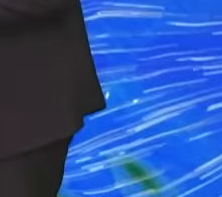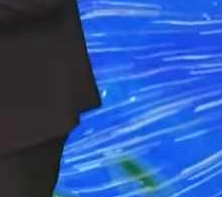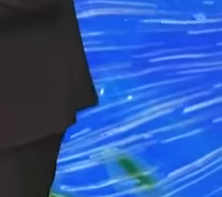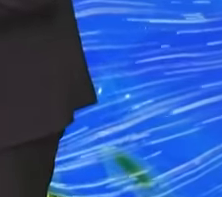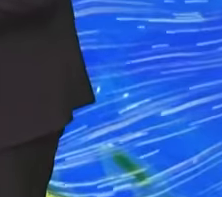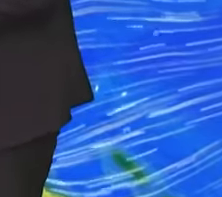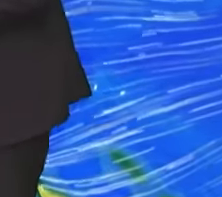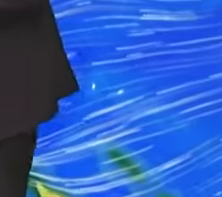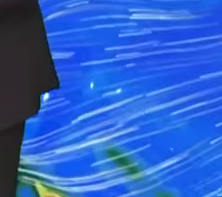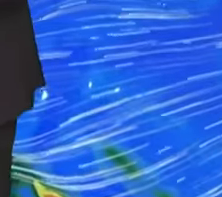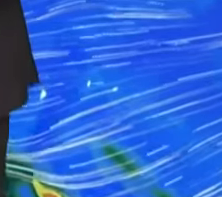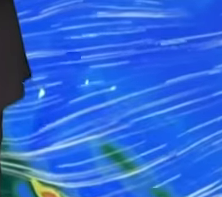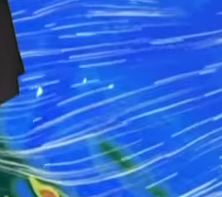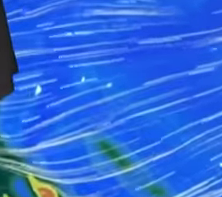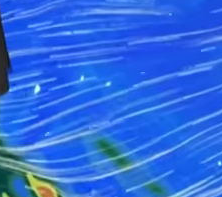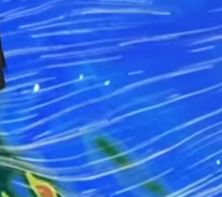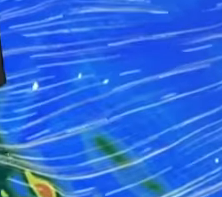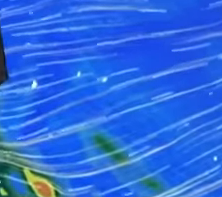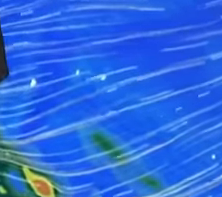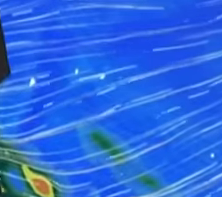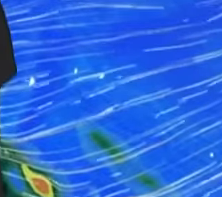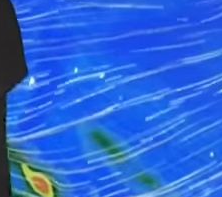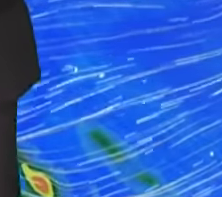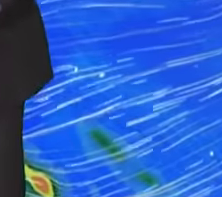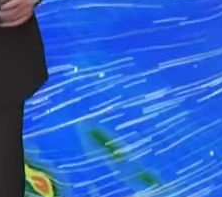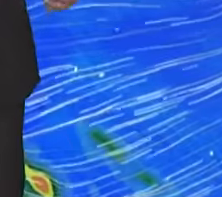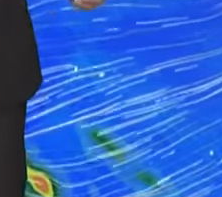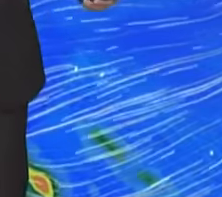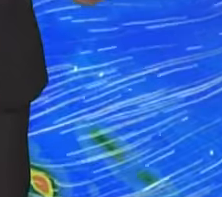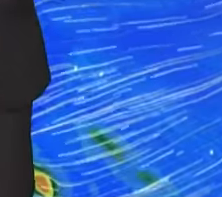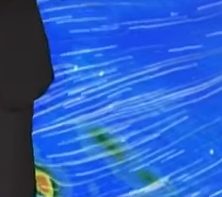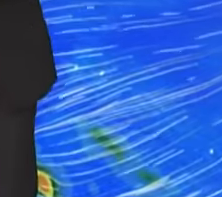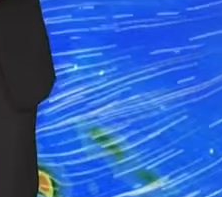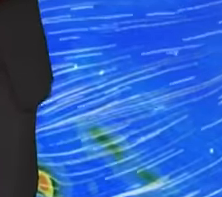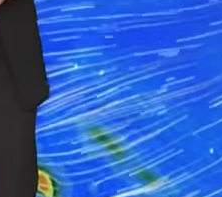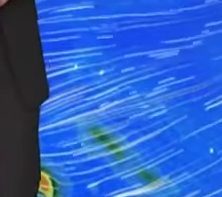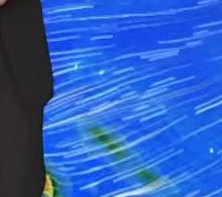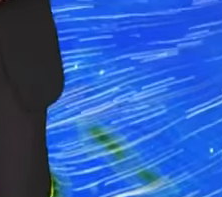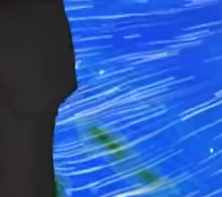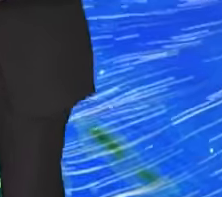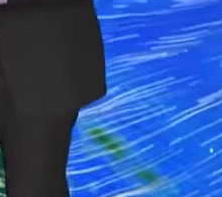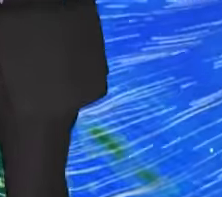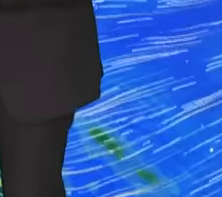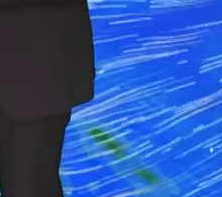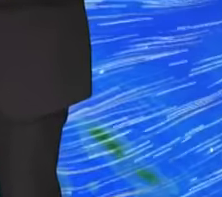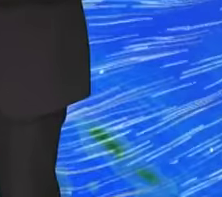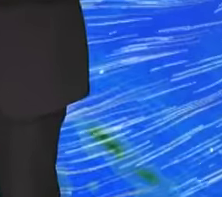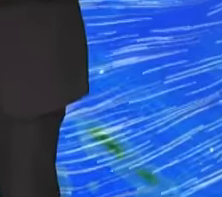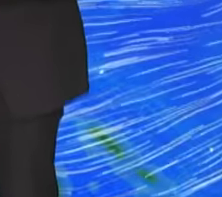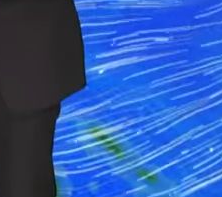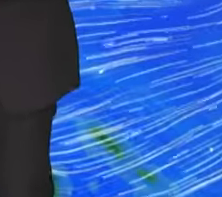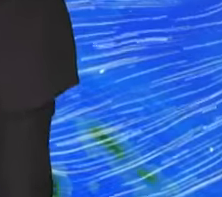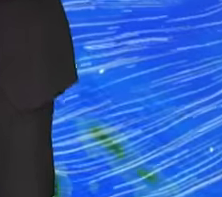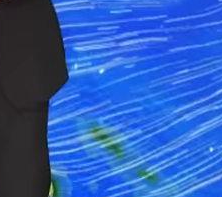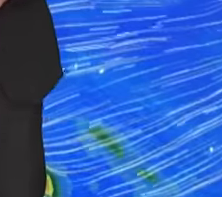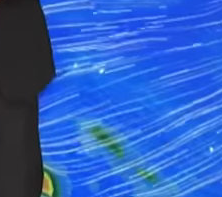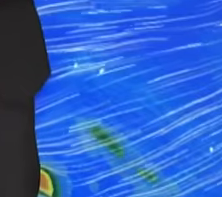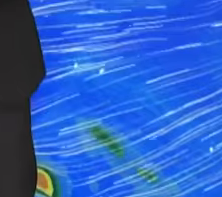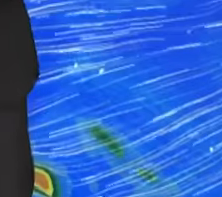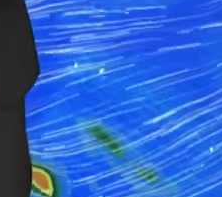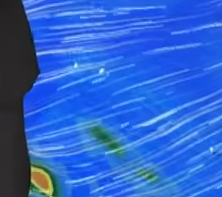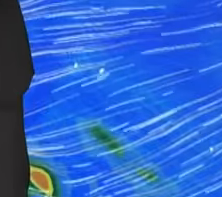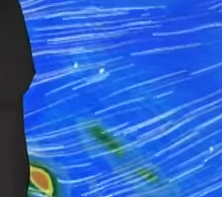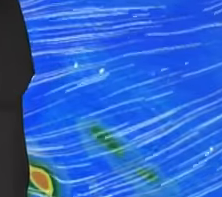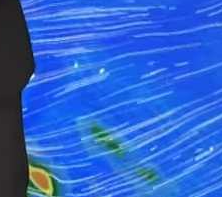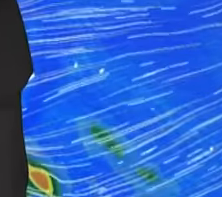ang easterlies ang iiral sa may Visayas at sa Mindanao. Wala pa rin pong inaasahang samalang panahon sa ating bansa hanggang sa